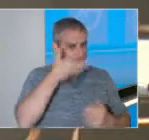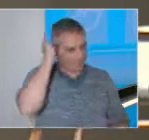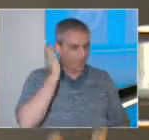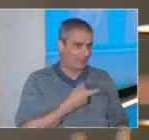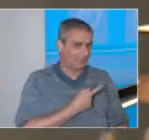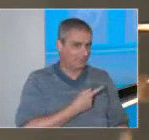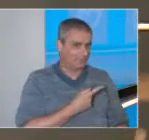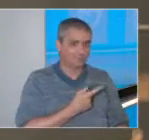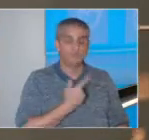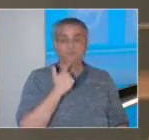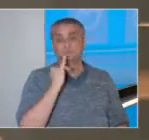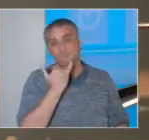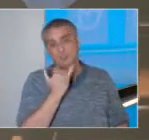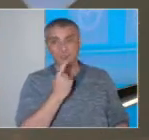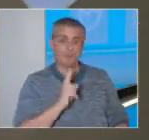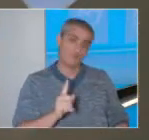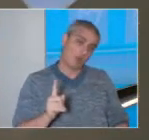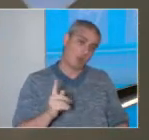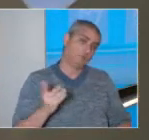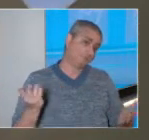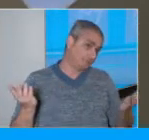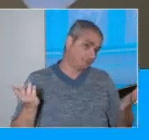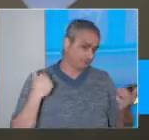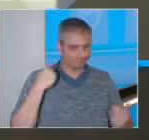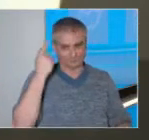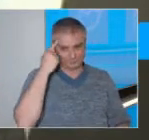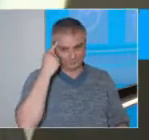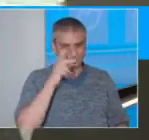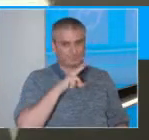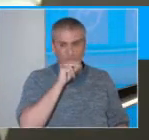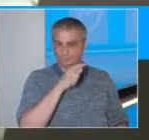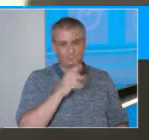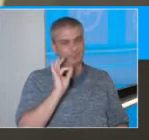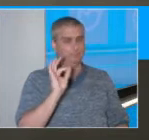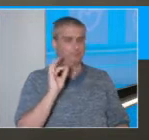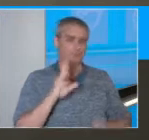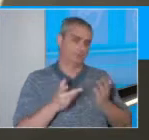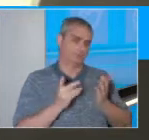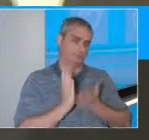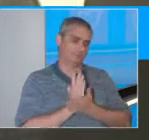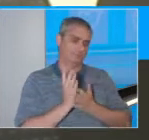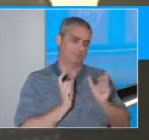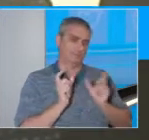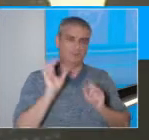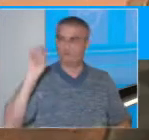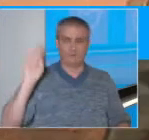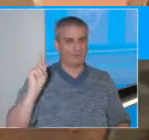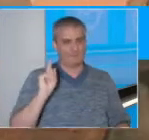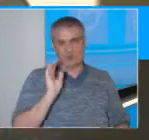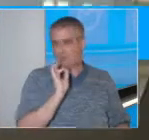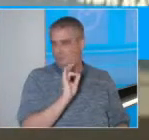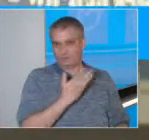לפיד. כן ולא, נדב, אני חושב שהאמירות האלה הם לצורכי התגוננות מנתניהו ולא